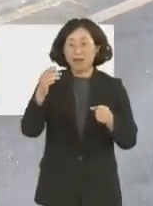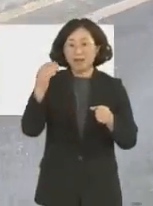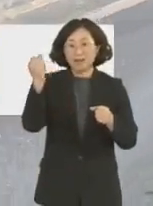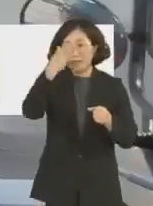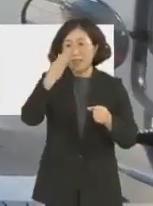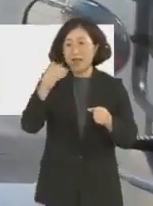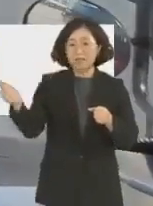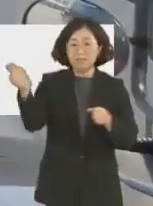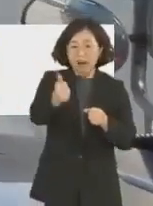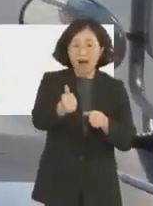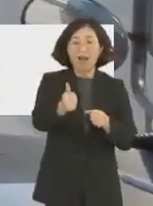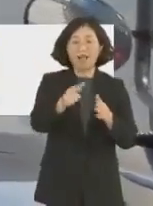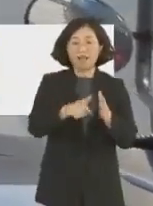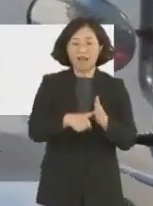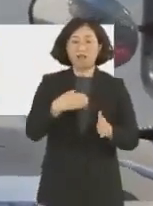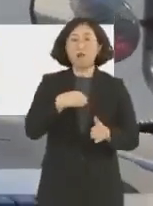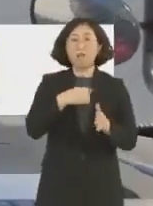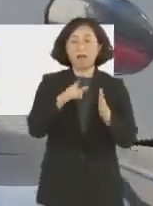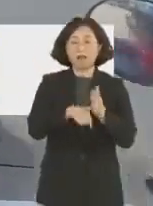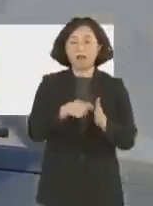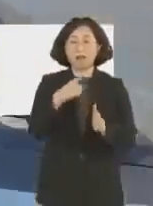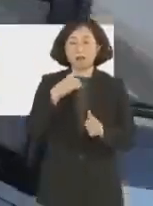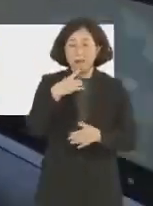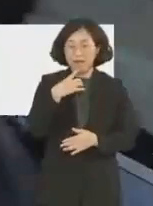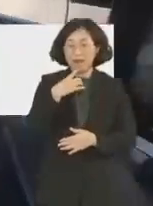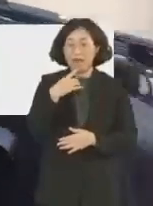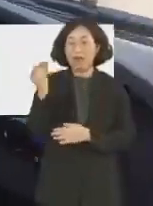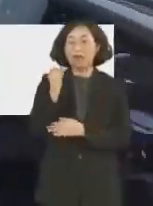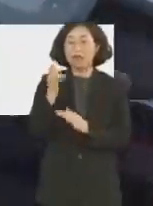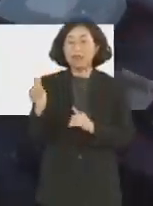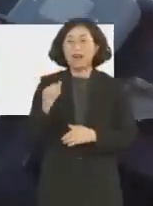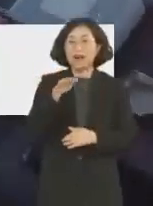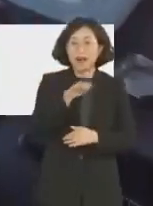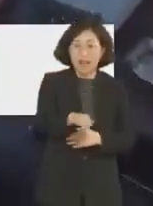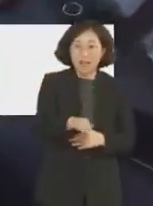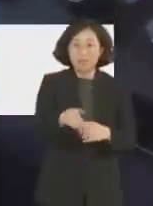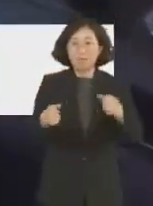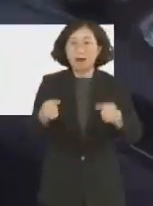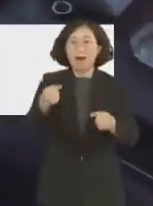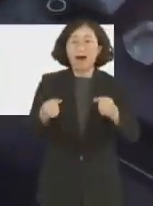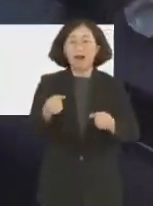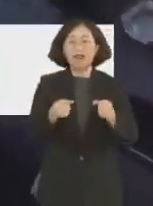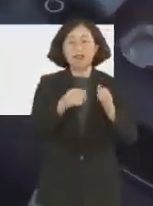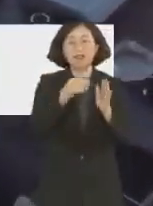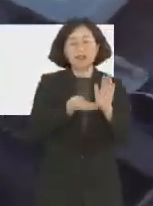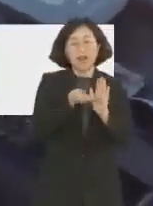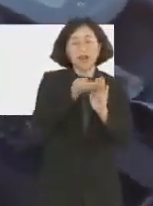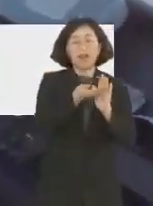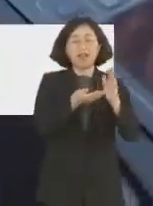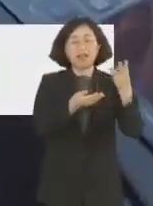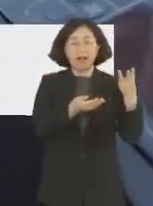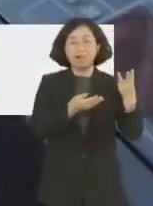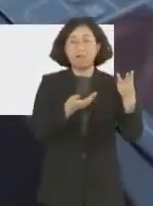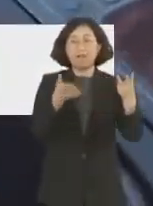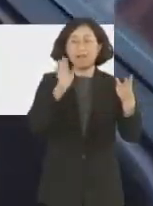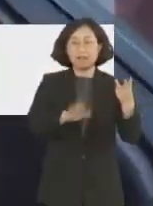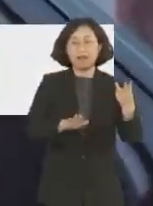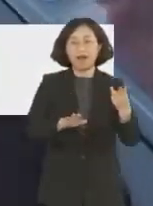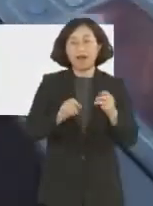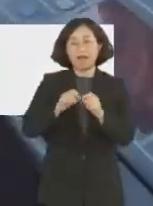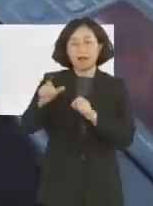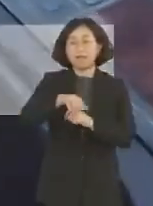시에 운전자가 개입하는 자율주행 3단계가 적용됐지만 기술적 수준은 이미 대부분 상황에서 개입이